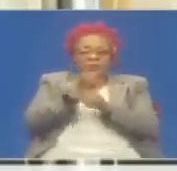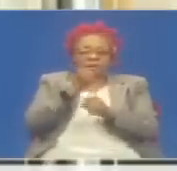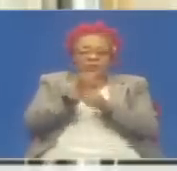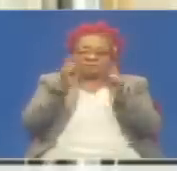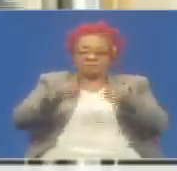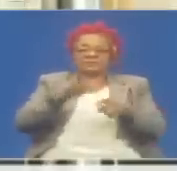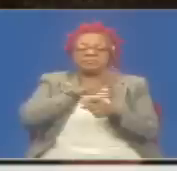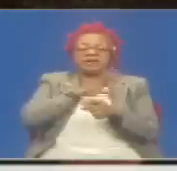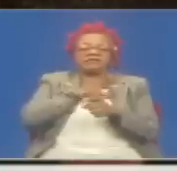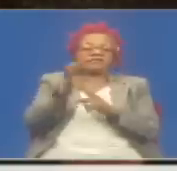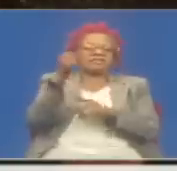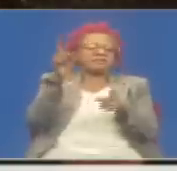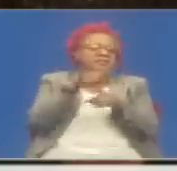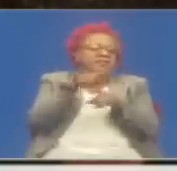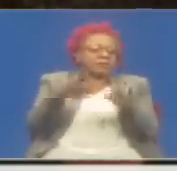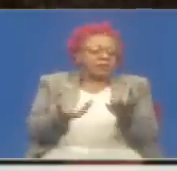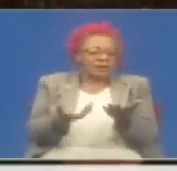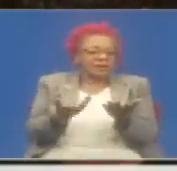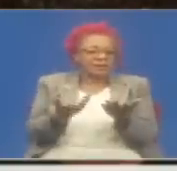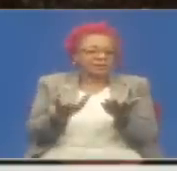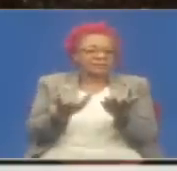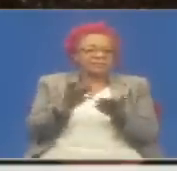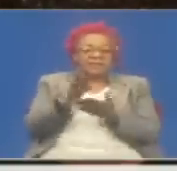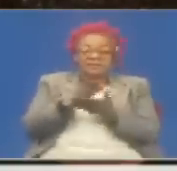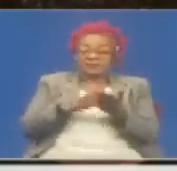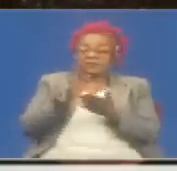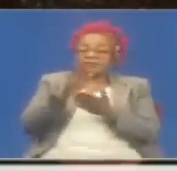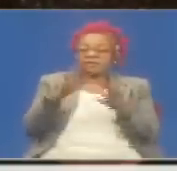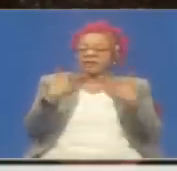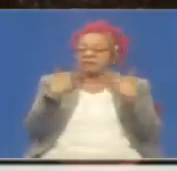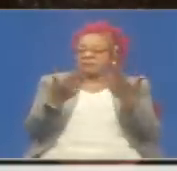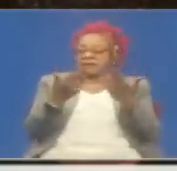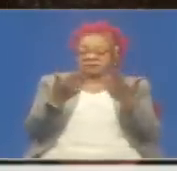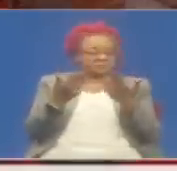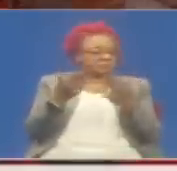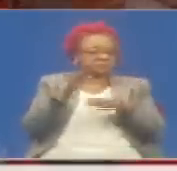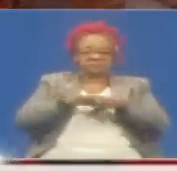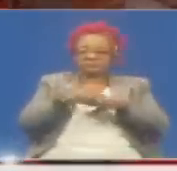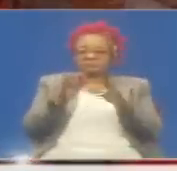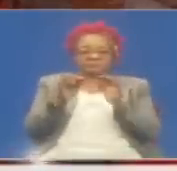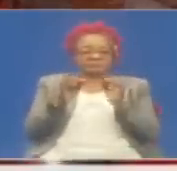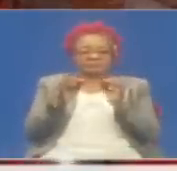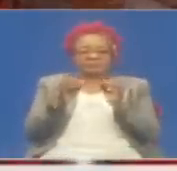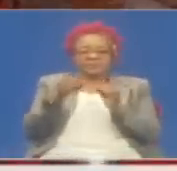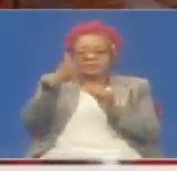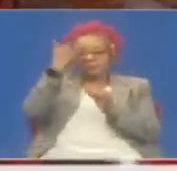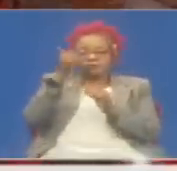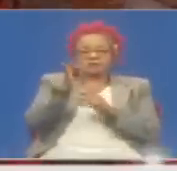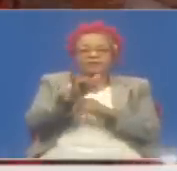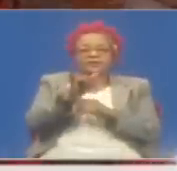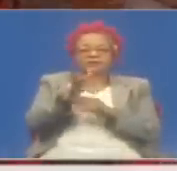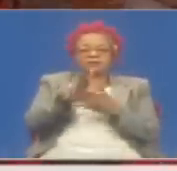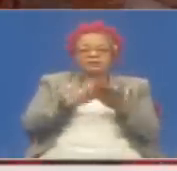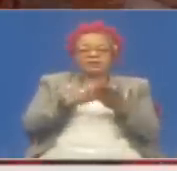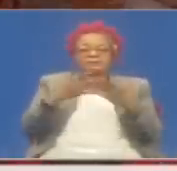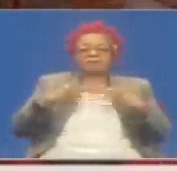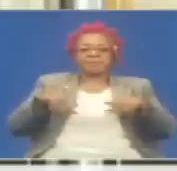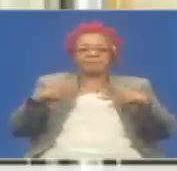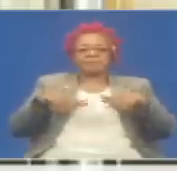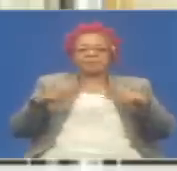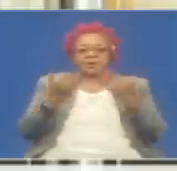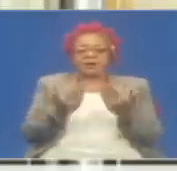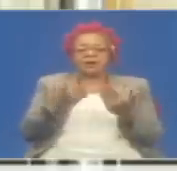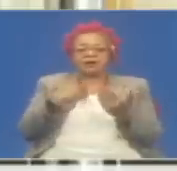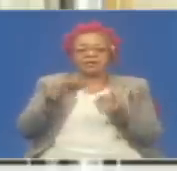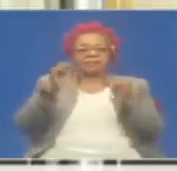been considered to be disruptive. Because of that, some people are looking at the possibility